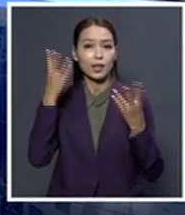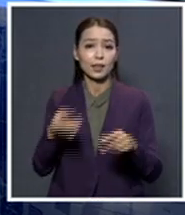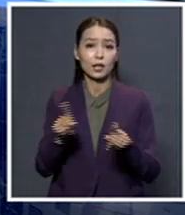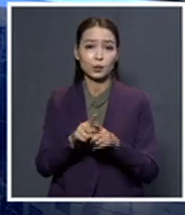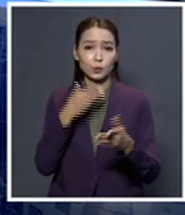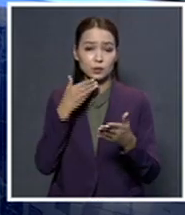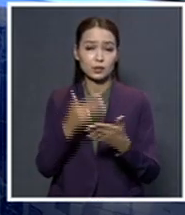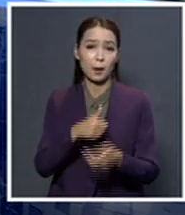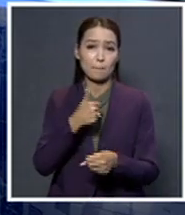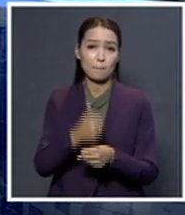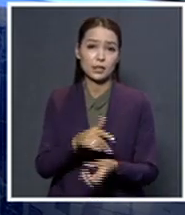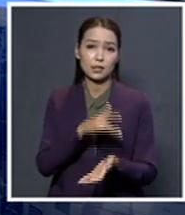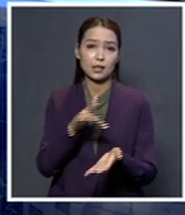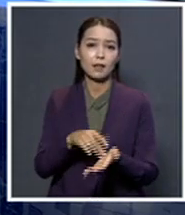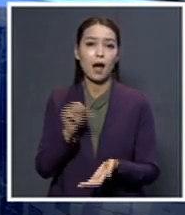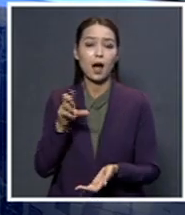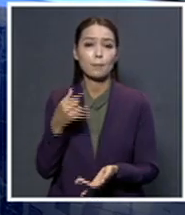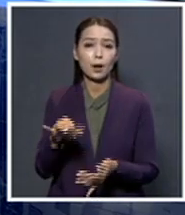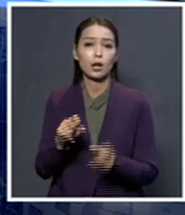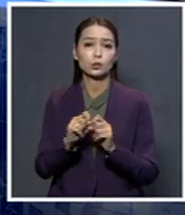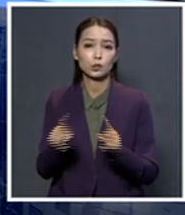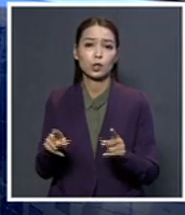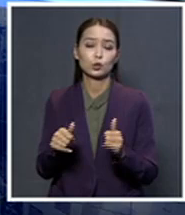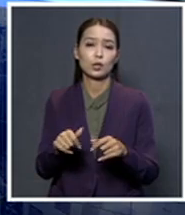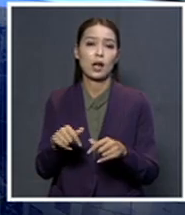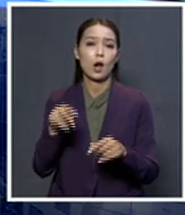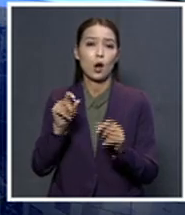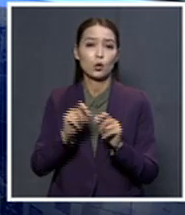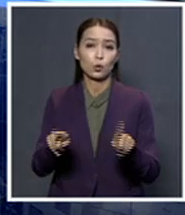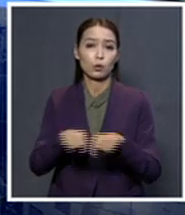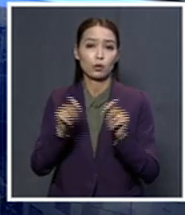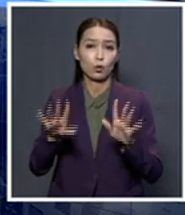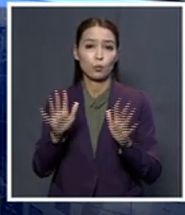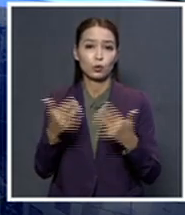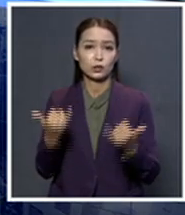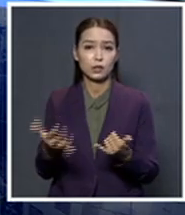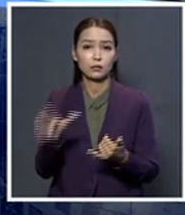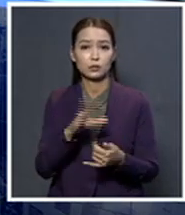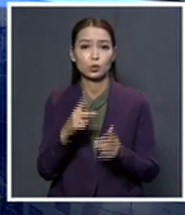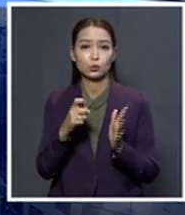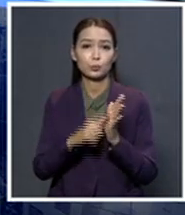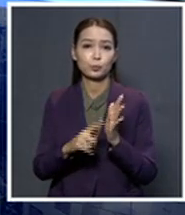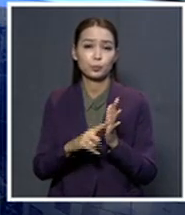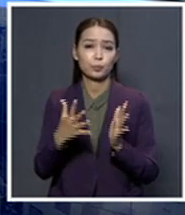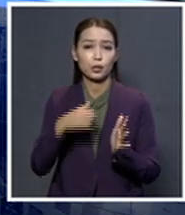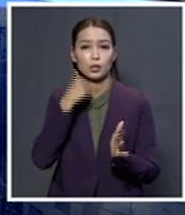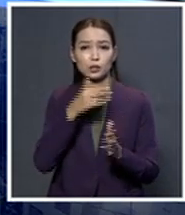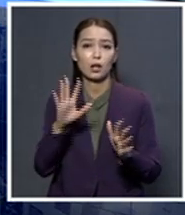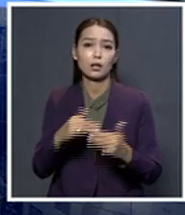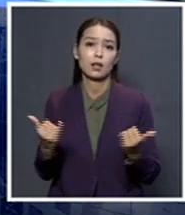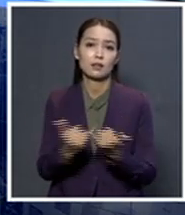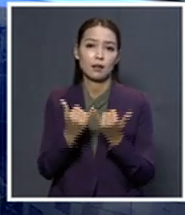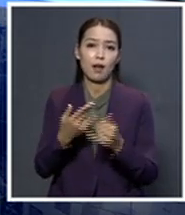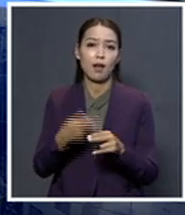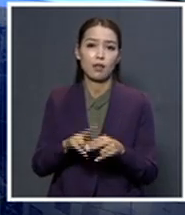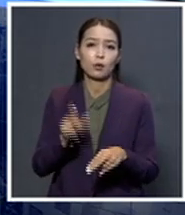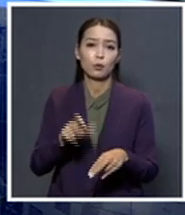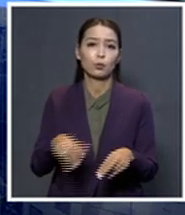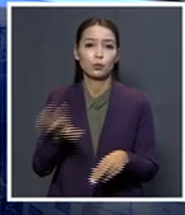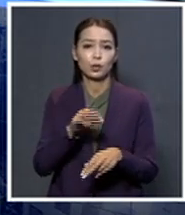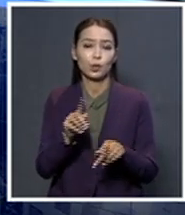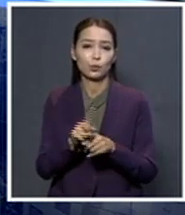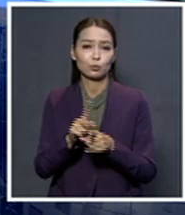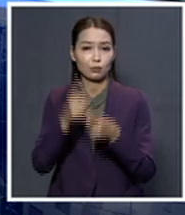бас қалада Абай атындағы гимназия ашылады. Бүгін ақынның 175 жылдығын тойлауға жиылған көпшілік қауымға осындай сүйінші хабар